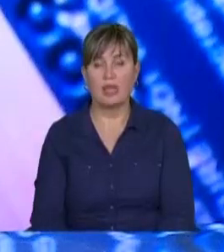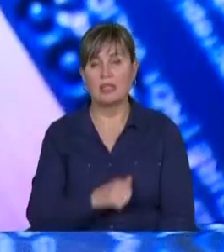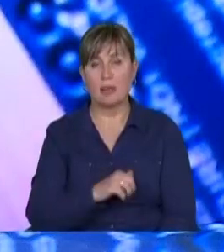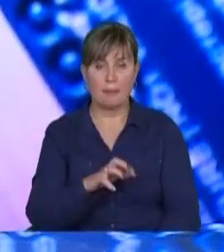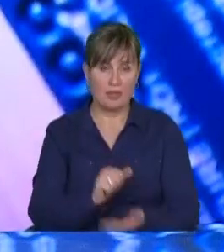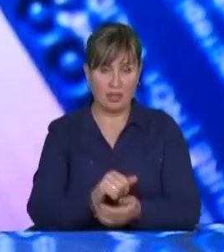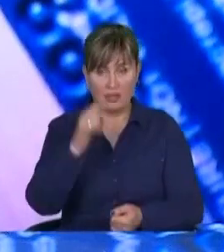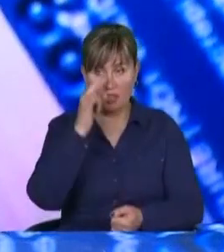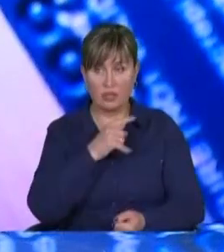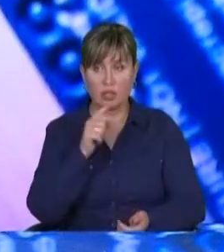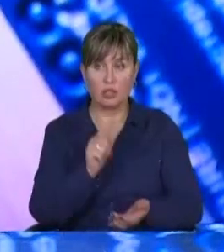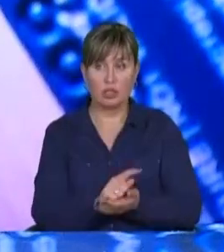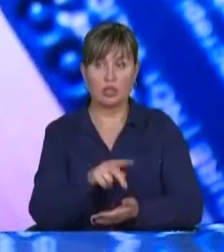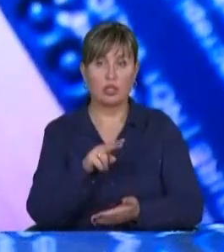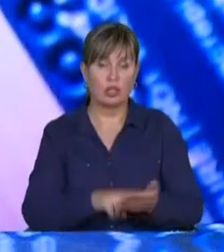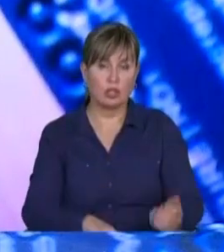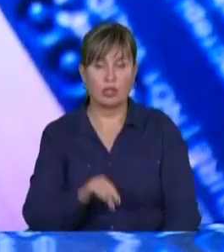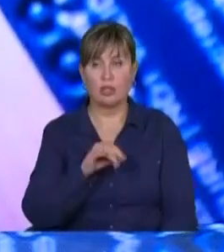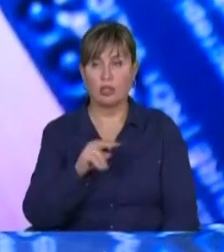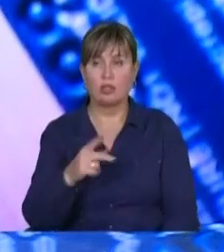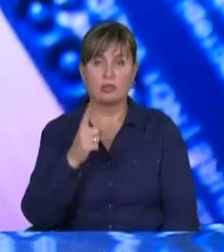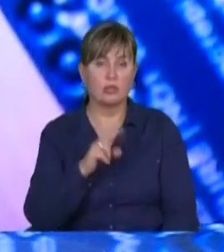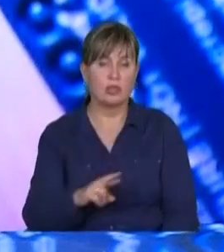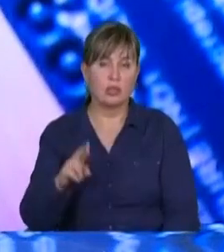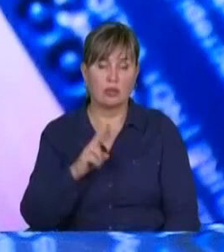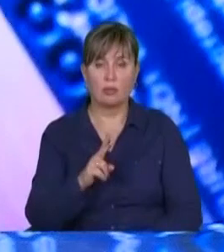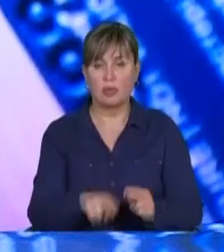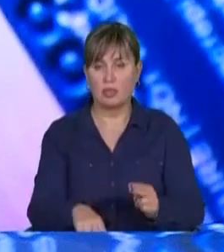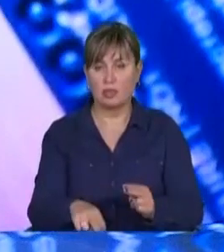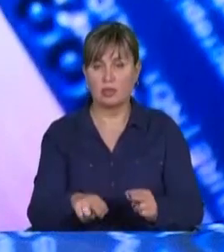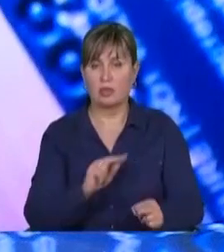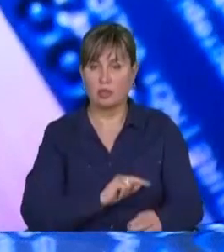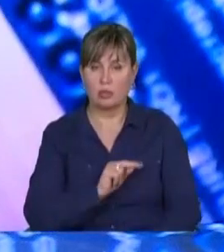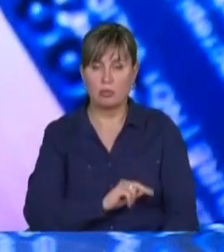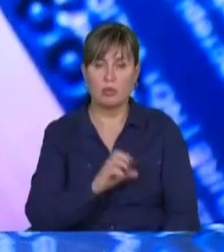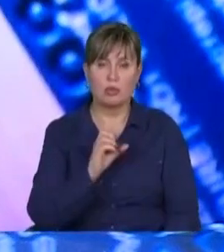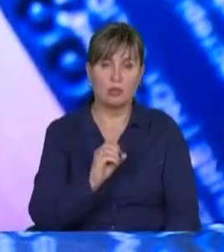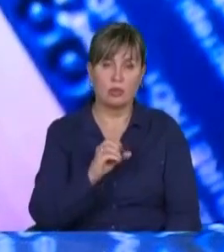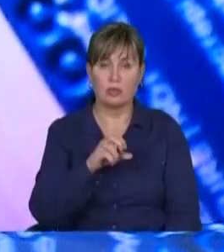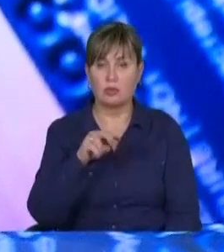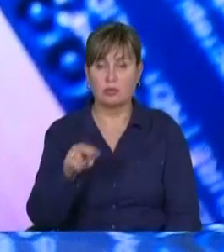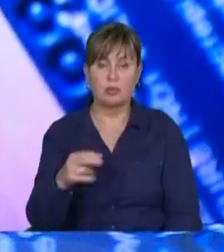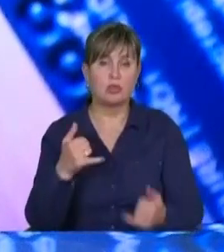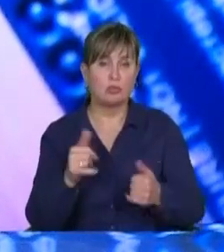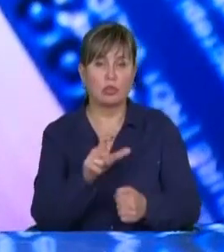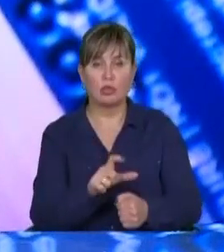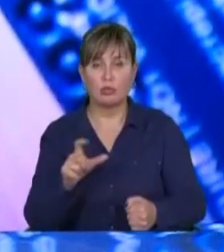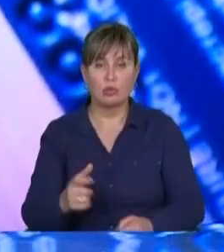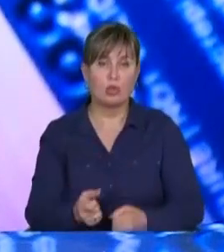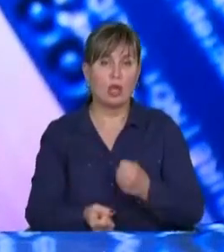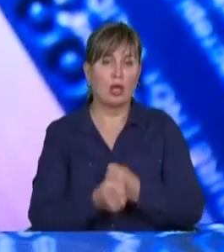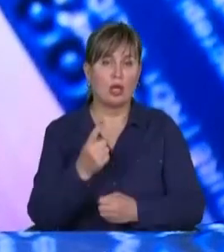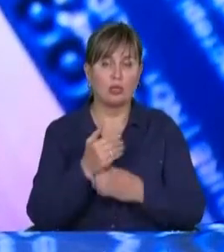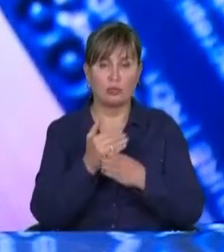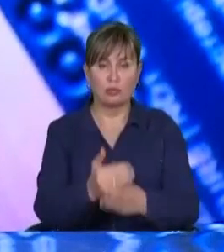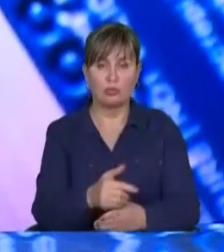Самозанятые в Казахстане должны регистрировать ИП. С 1 января перестал действовать единый совокупный платеж. Теперь люди, оказывающие услуги